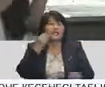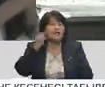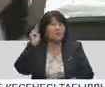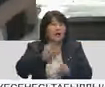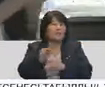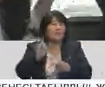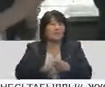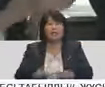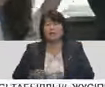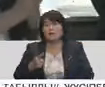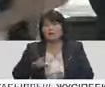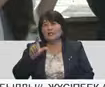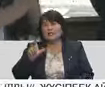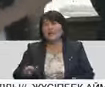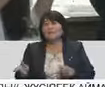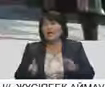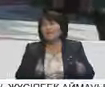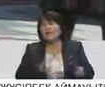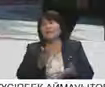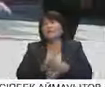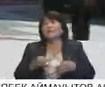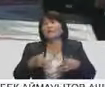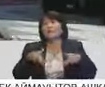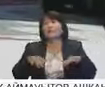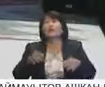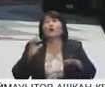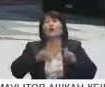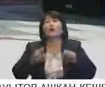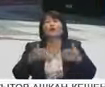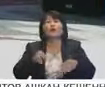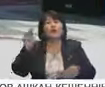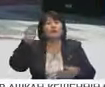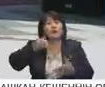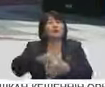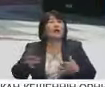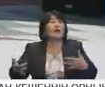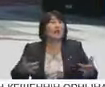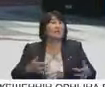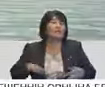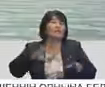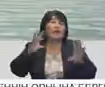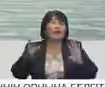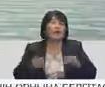беру арқылы білікті маман тәрбиелеу. Мерекелік кеш университет түлектері мен білім алушылардың концертімен